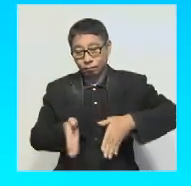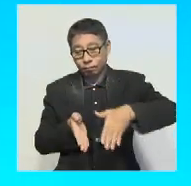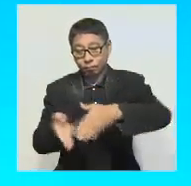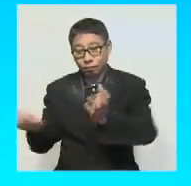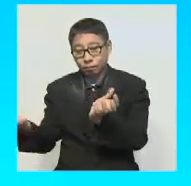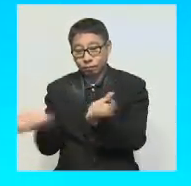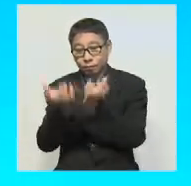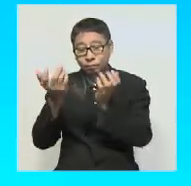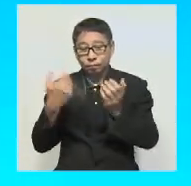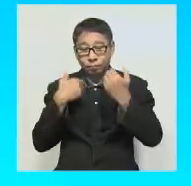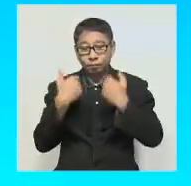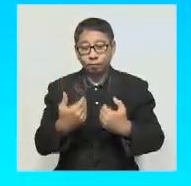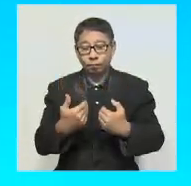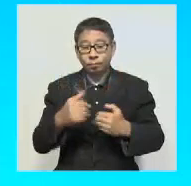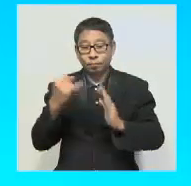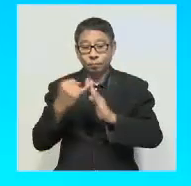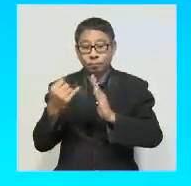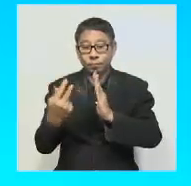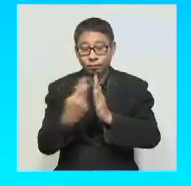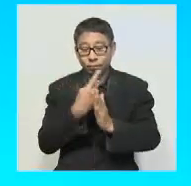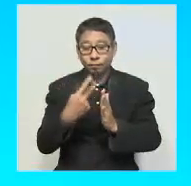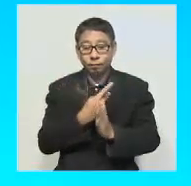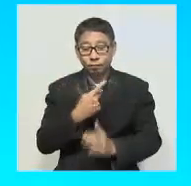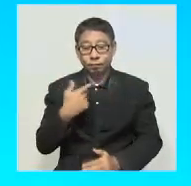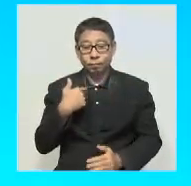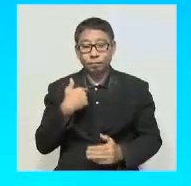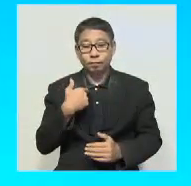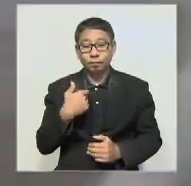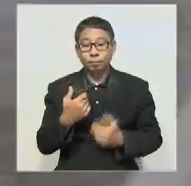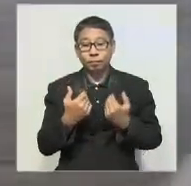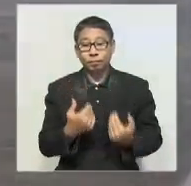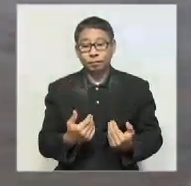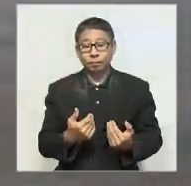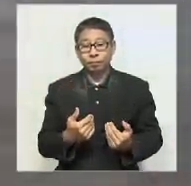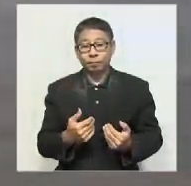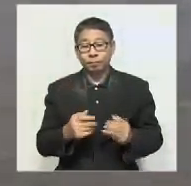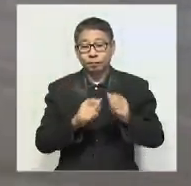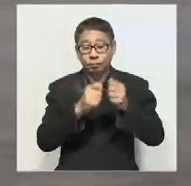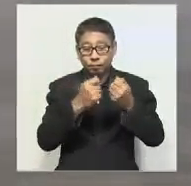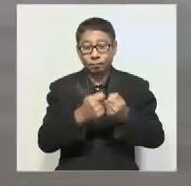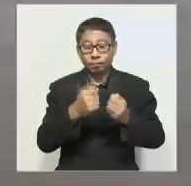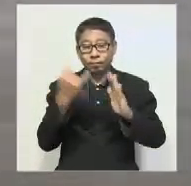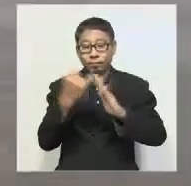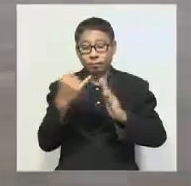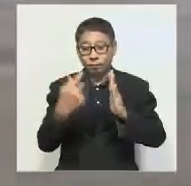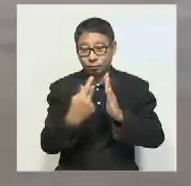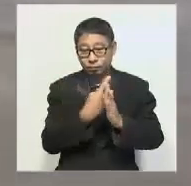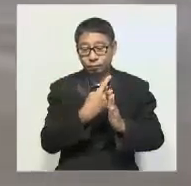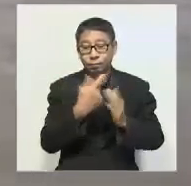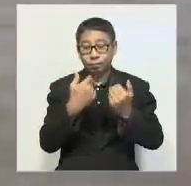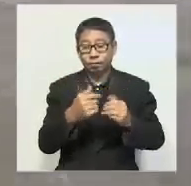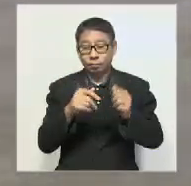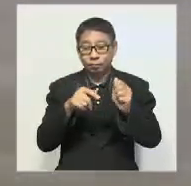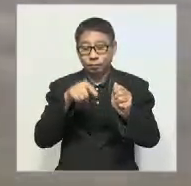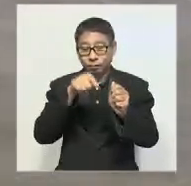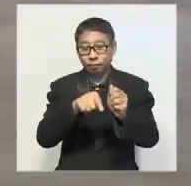ำน้ำได้รับผลกระทบที่บริเวณจังหวัดกาญจนบุรีด้วยค่ะ โดยเฉพาะที่อำเภอทองผาภูมิอำเภอไ